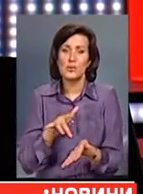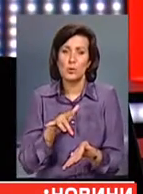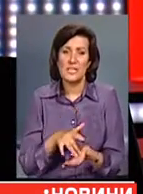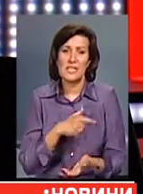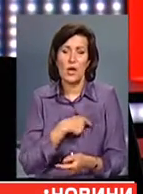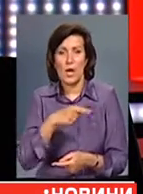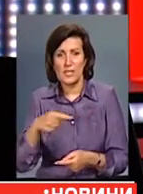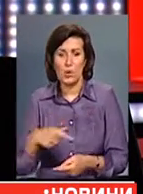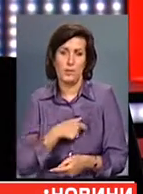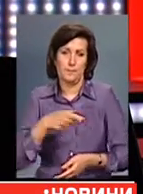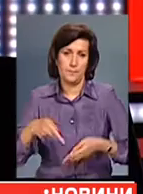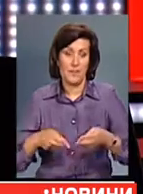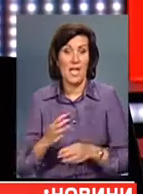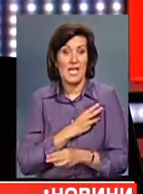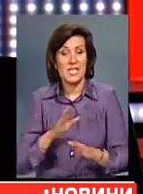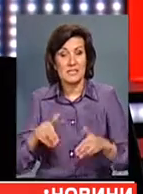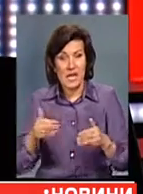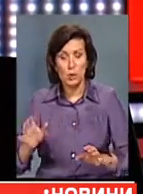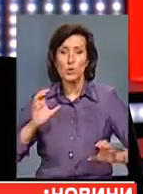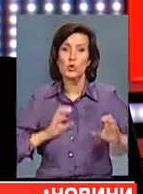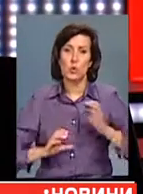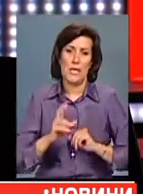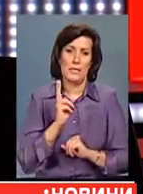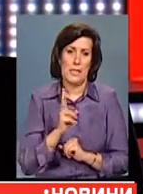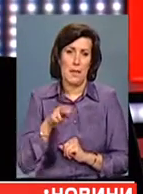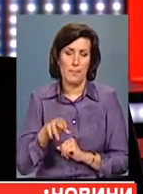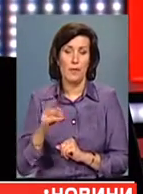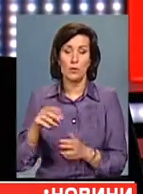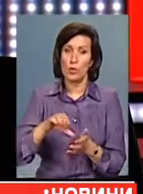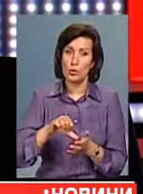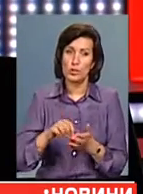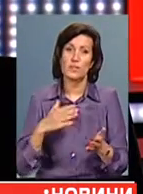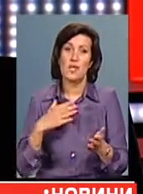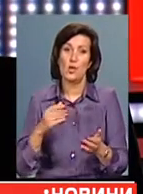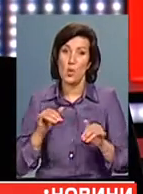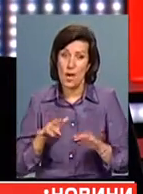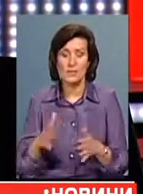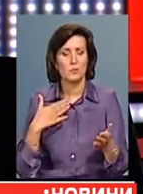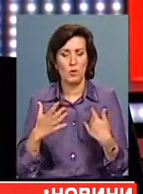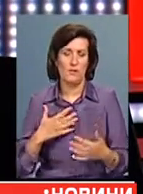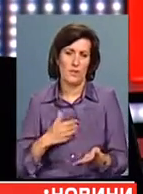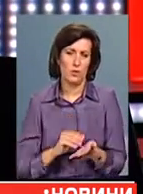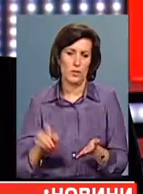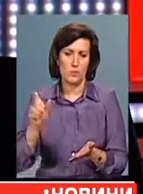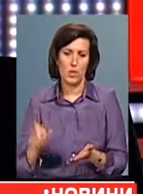кардіохірургії. Ініціаторами стали студенти КПІ. Із тими, хто вже долучився до акції, поспілкувалася Алевтина